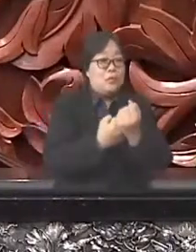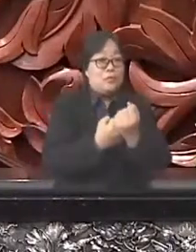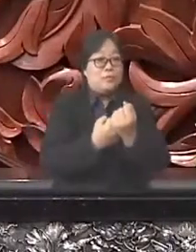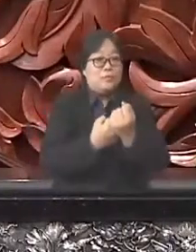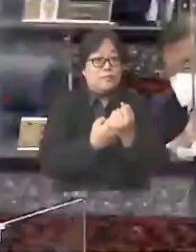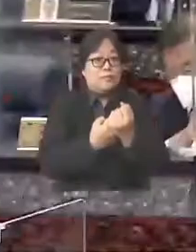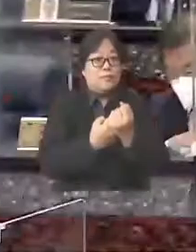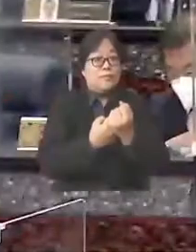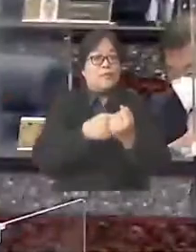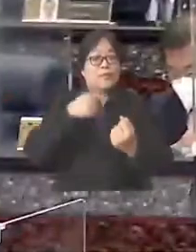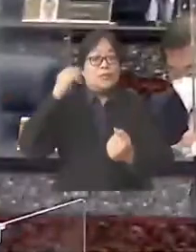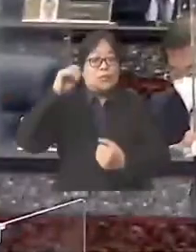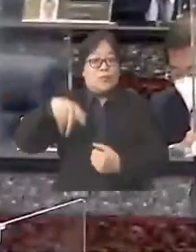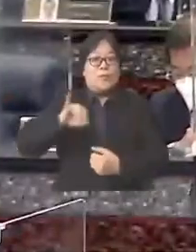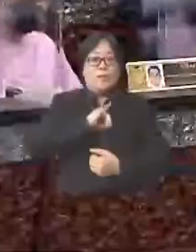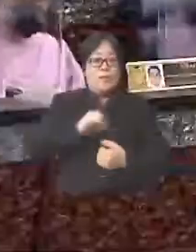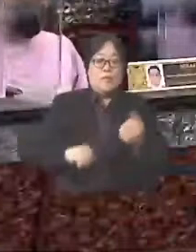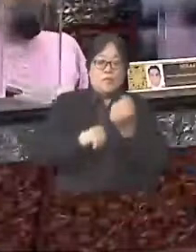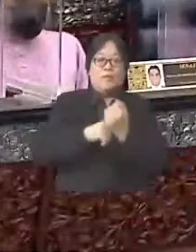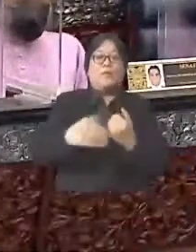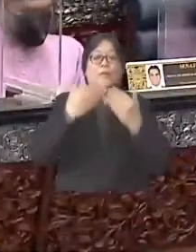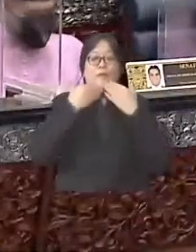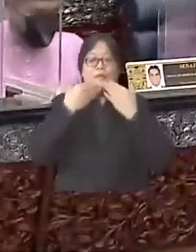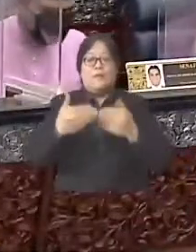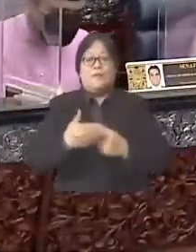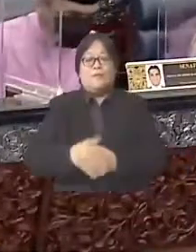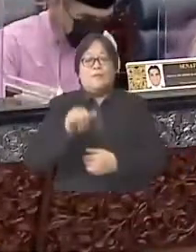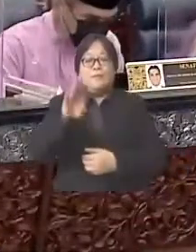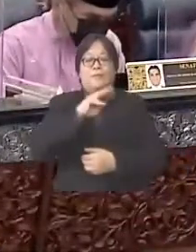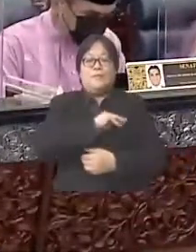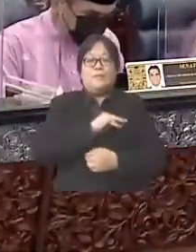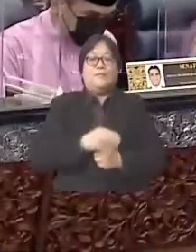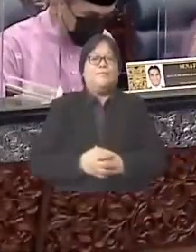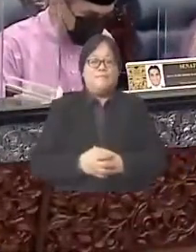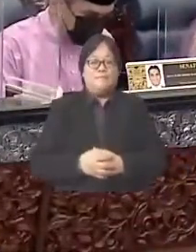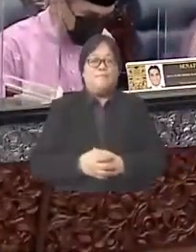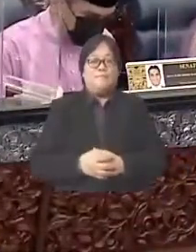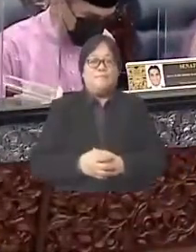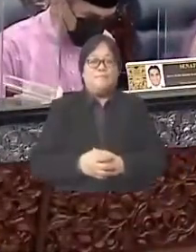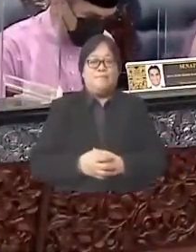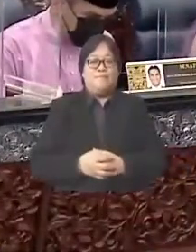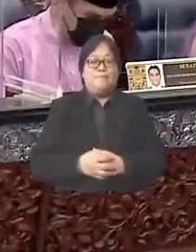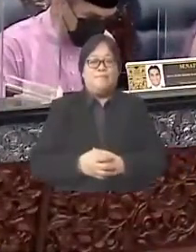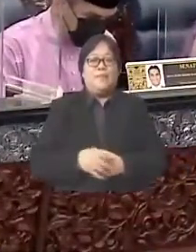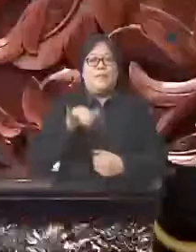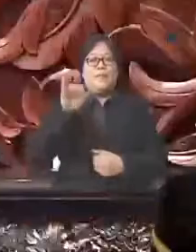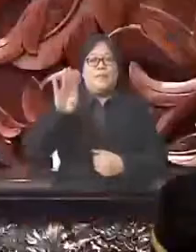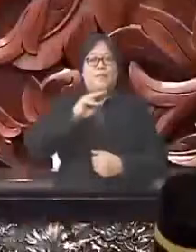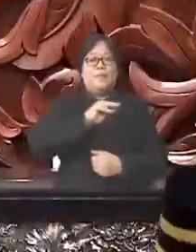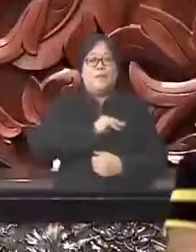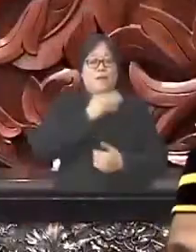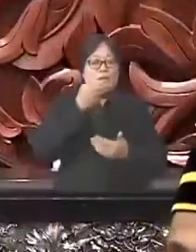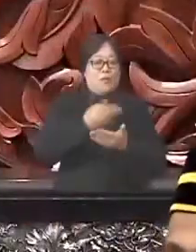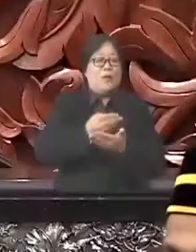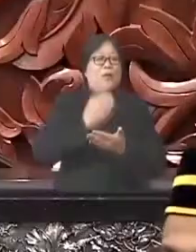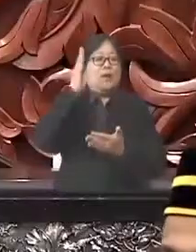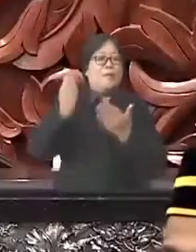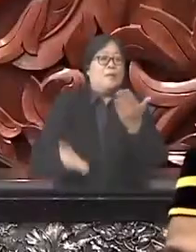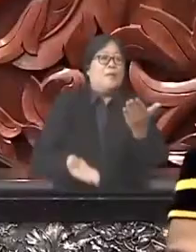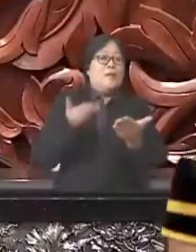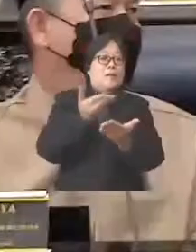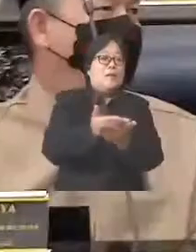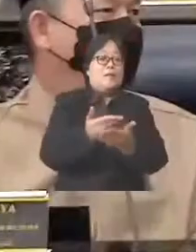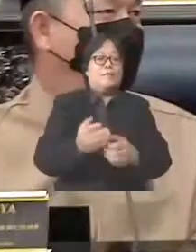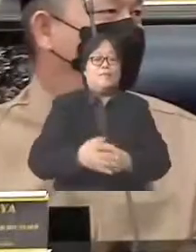itu itu saya menyokong hop kasih yang pemabuk yang bohong amat Menteri Keuangan akan